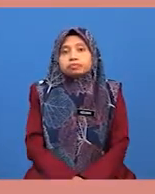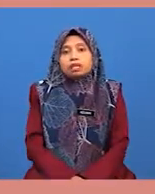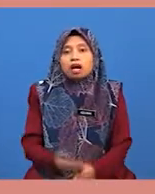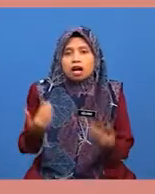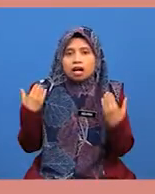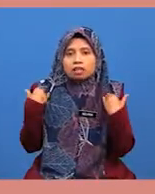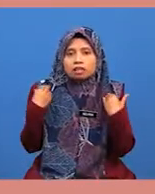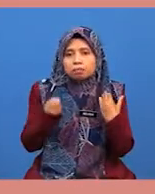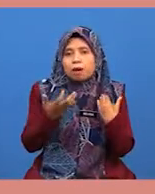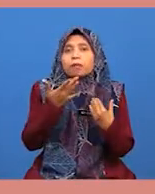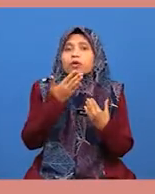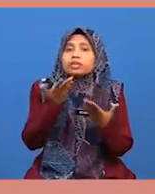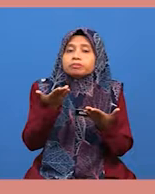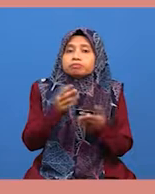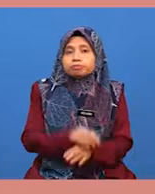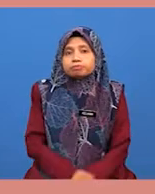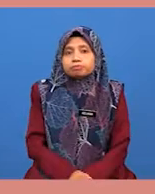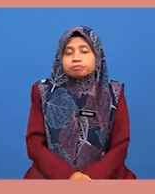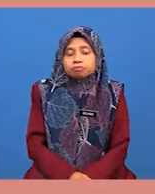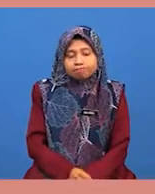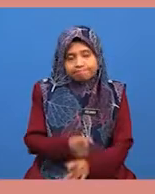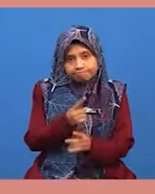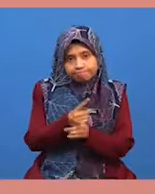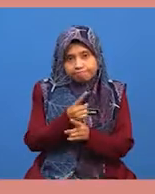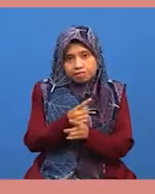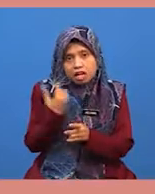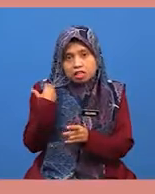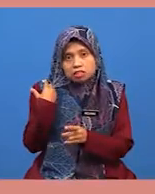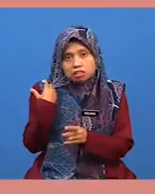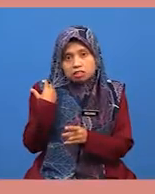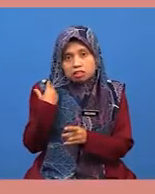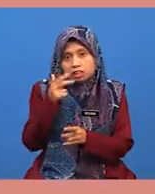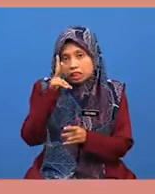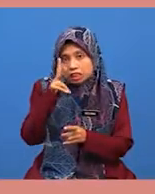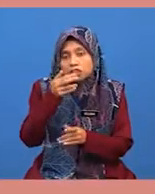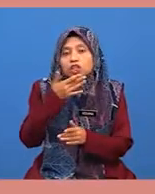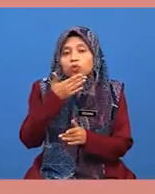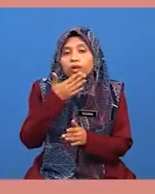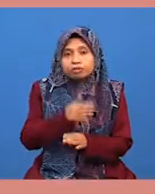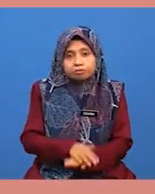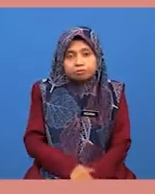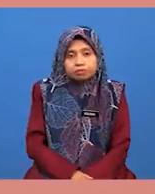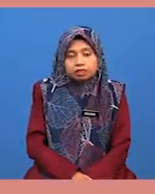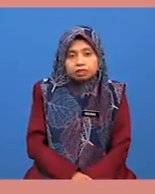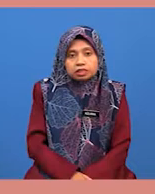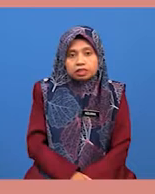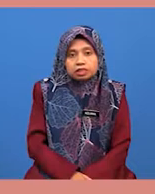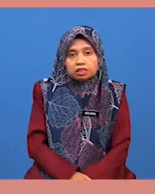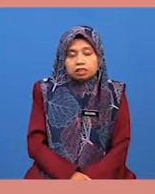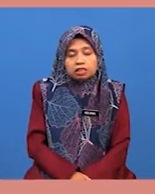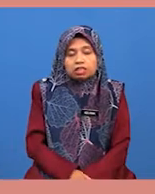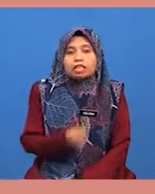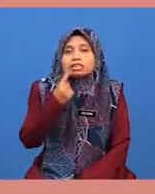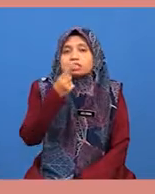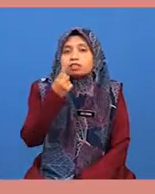Ada berapa warna murid-murid? Betul, ada 3 warna. Sila